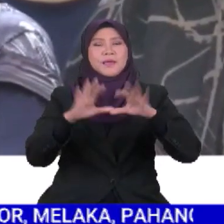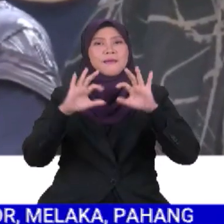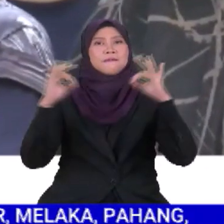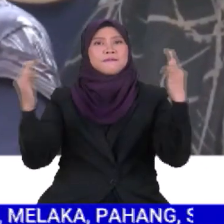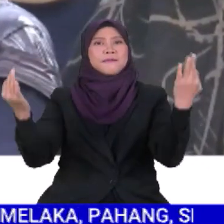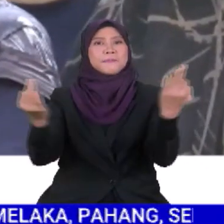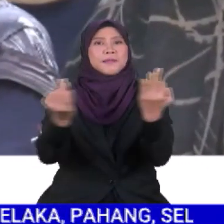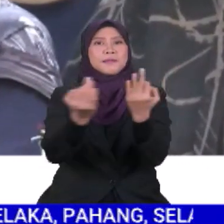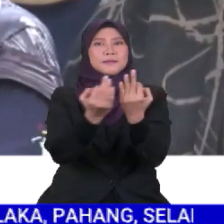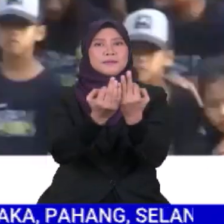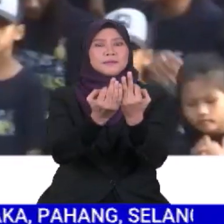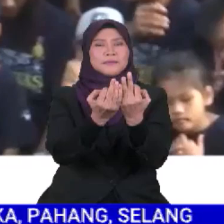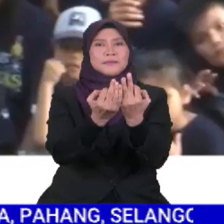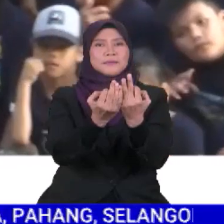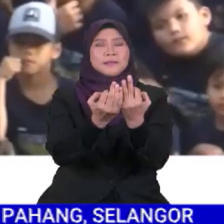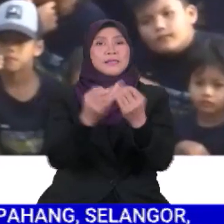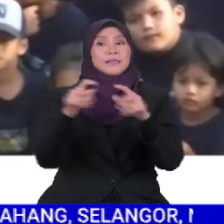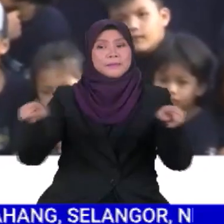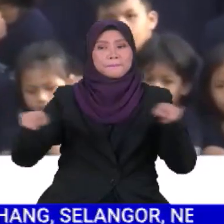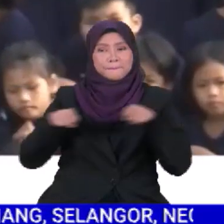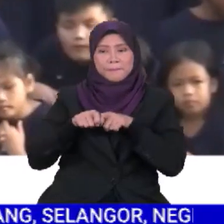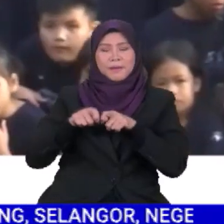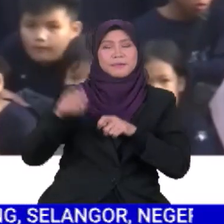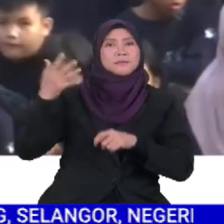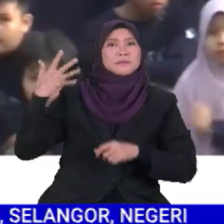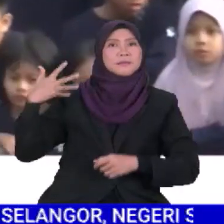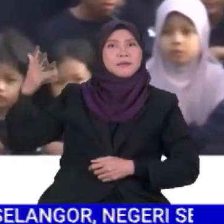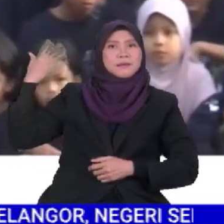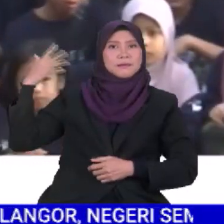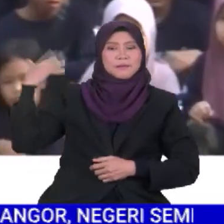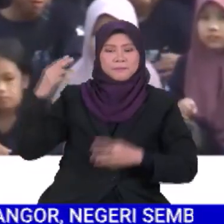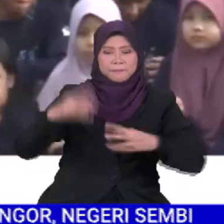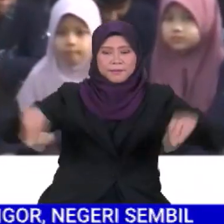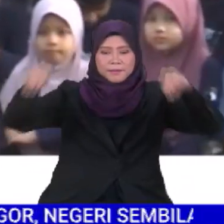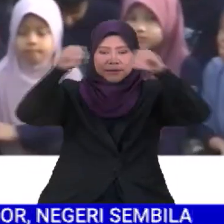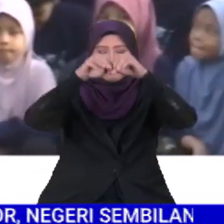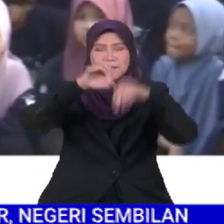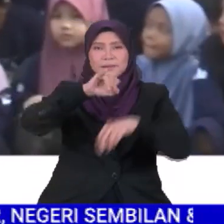kepada tempat bersejarah ini, Masjid Jamek Seremban.